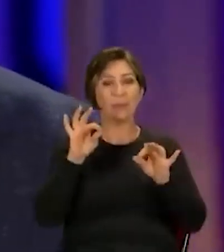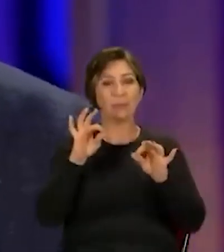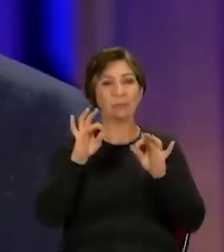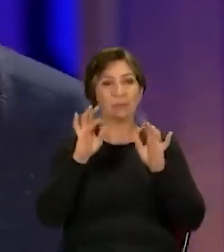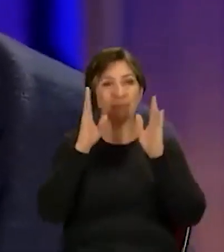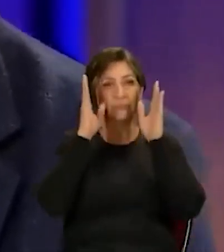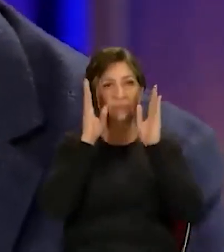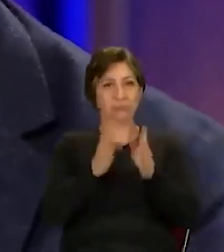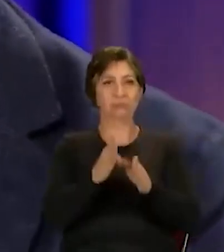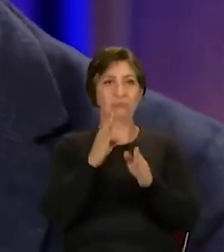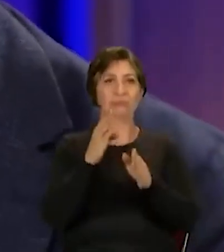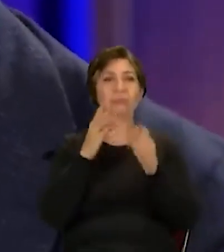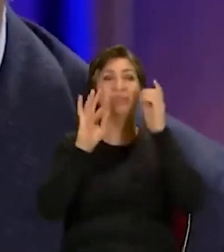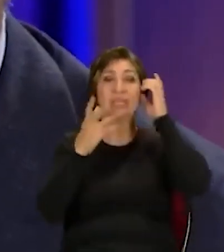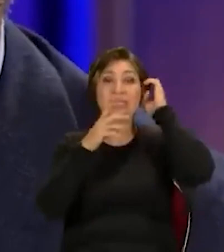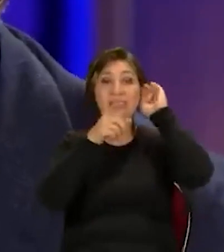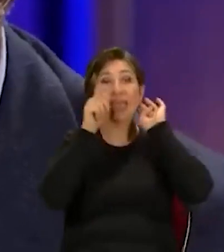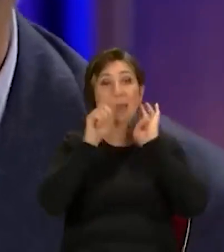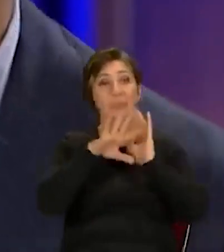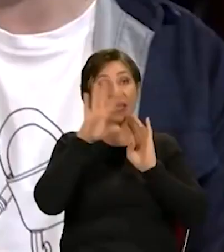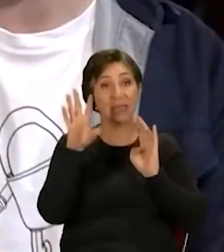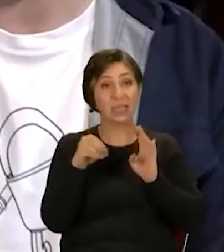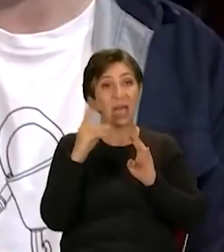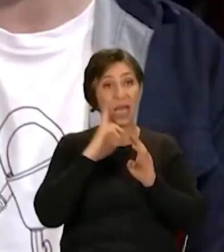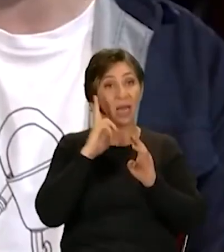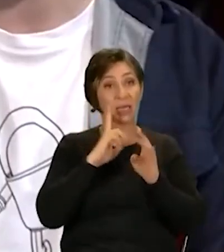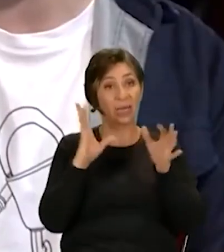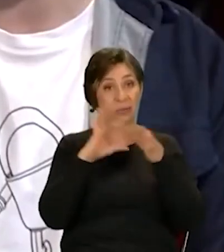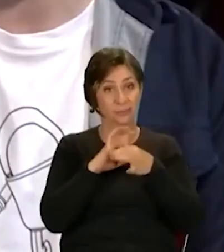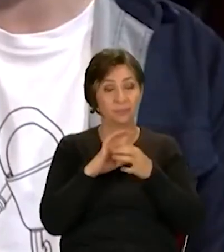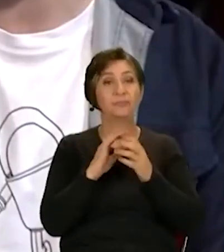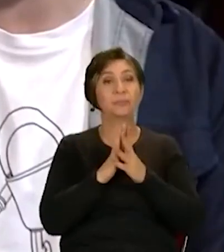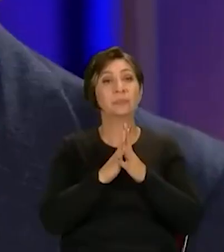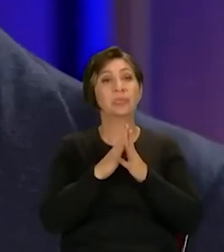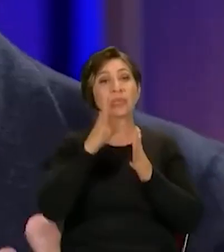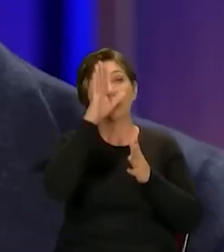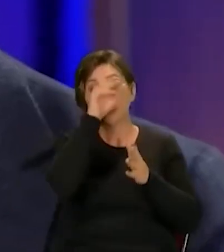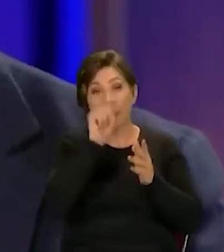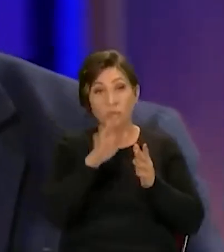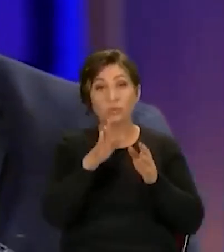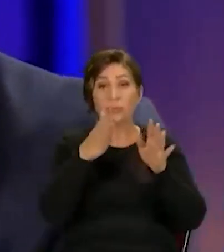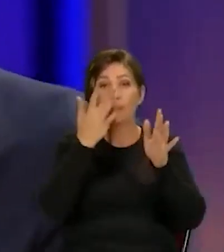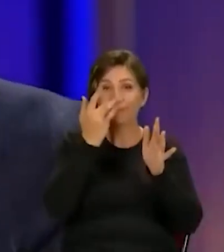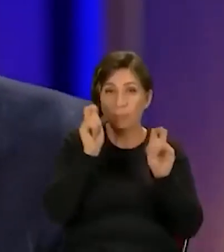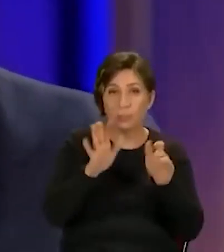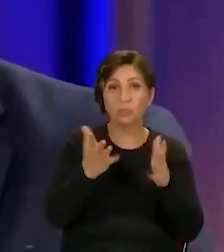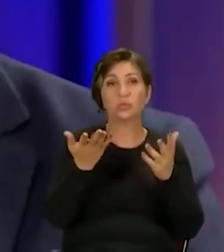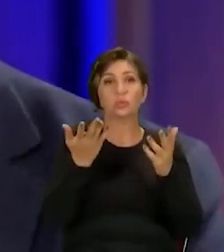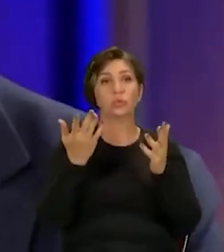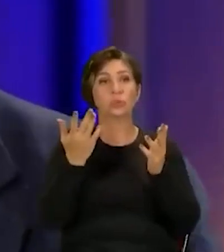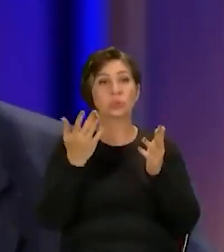bazlı bakın. Neden? Sizin yaptığınız her şeyi, yani hile yapamıyorsunuz, hurda yapamıyorsunuz